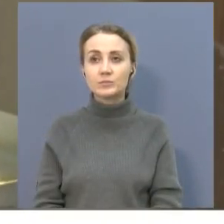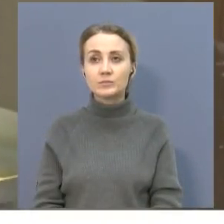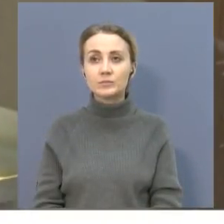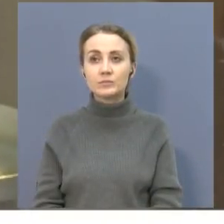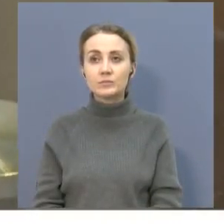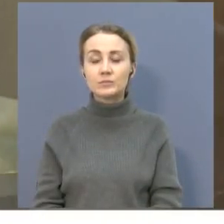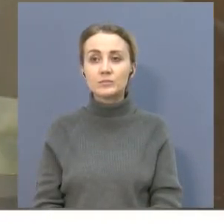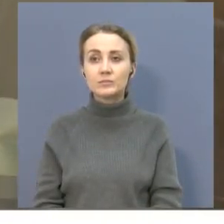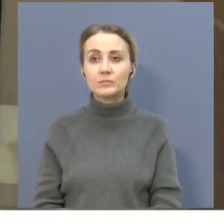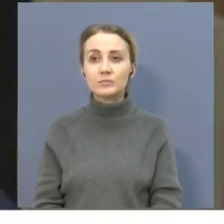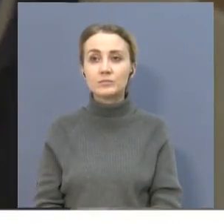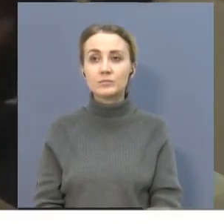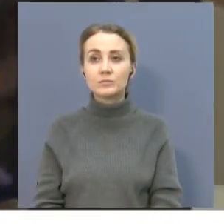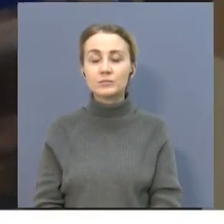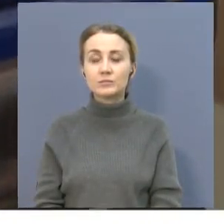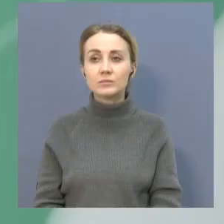Балтаев, Көкше ақпарат.